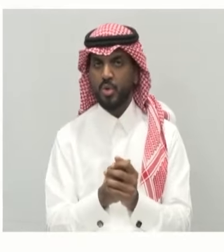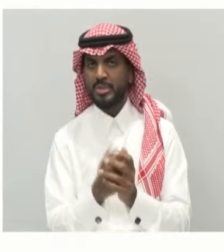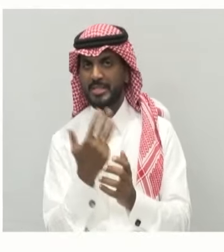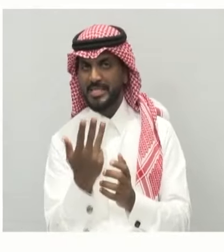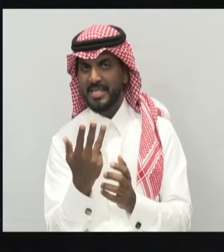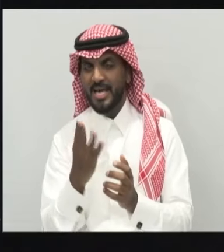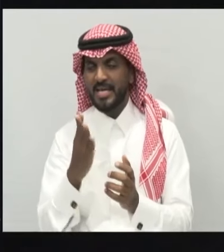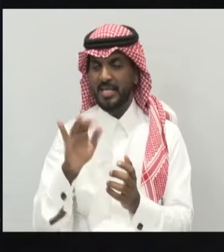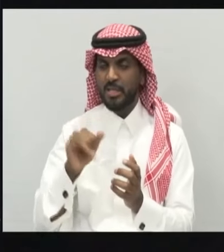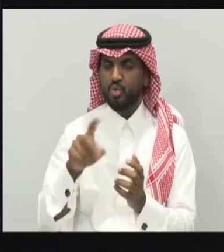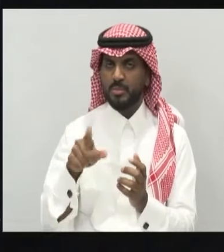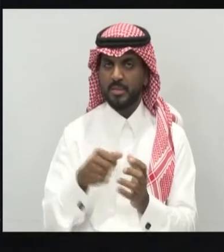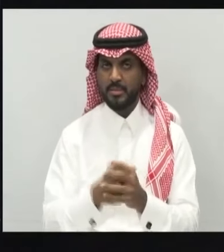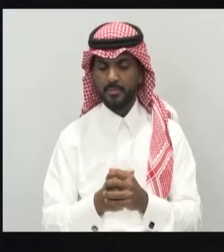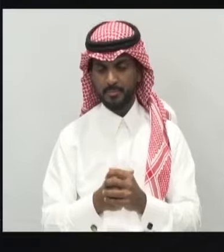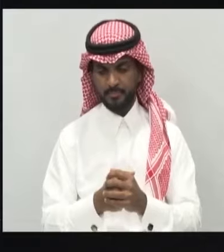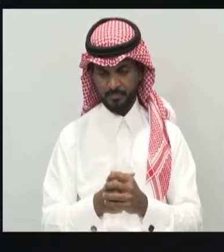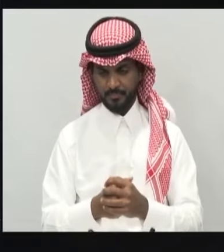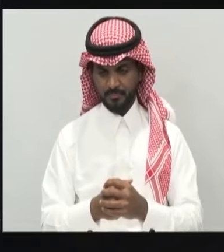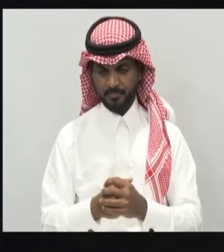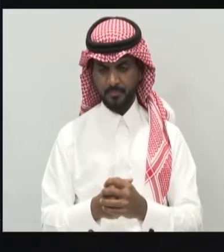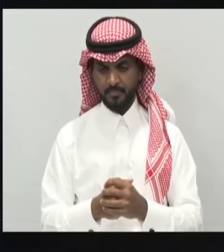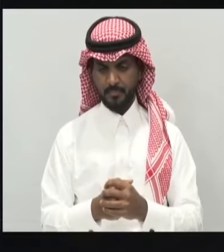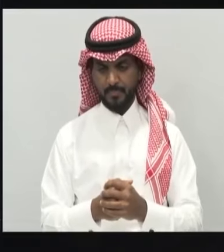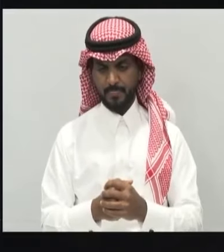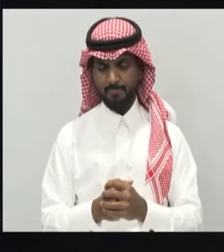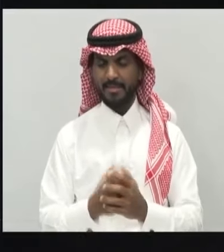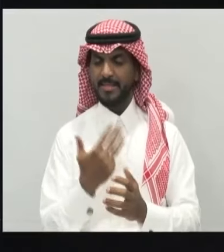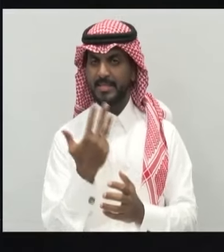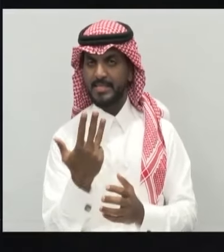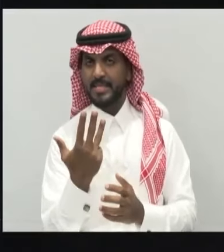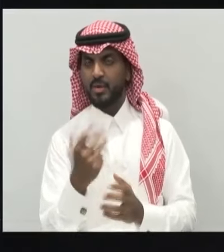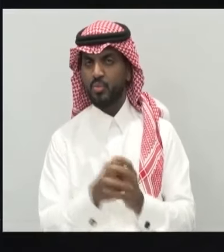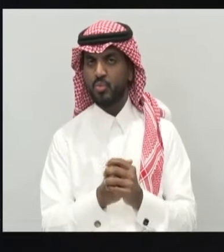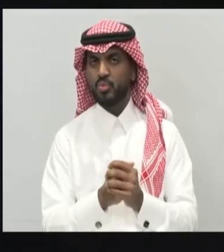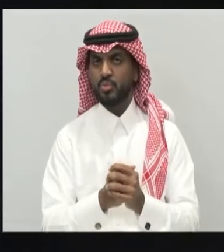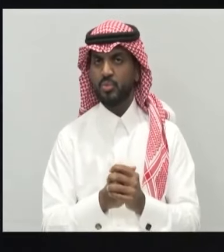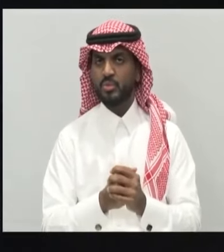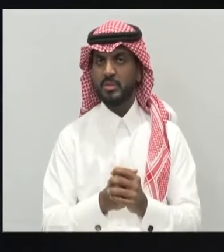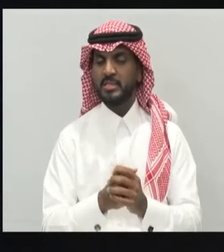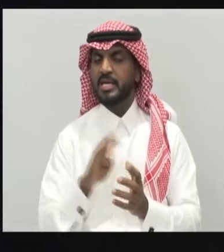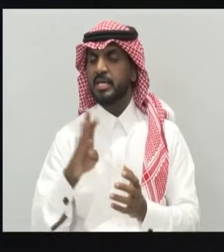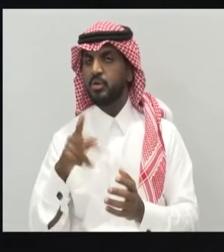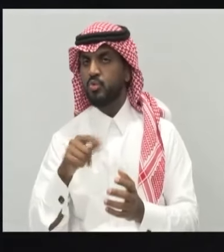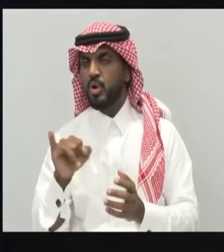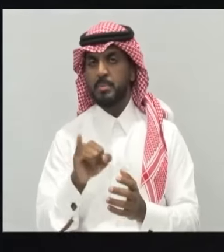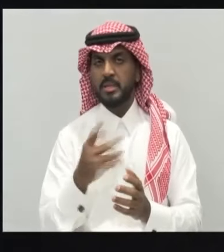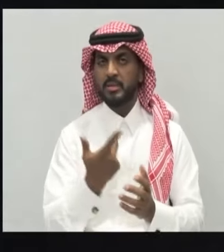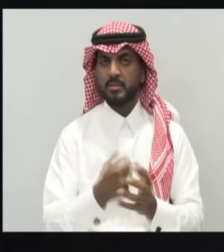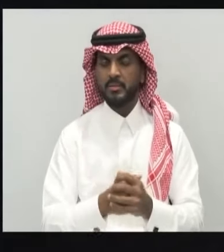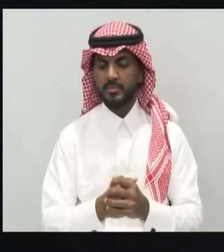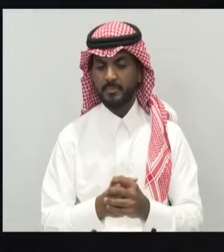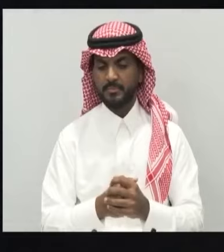متر ما رايكم يا ابطال هل هي 9 متر ام 9 كل م نحتاج نفكر قبل ان